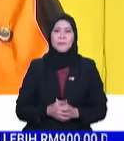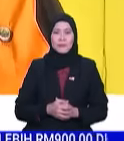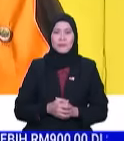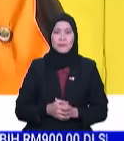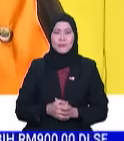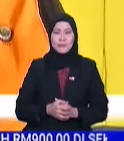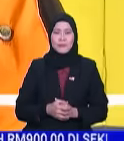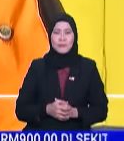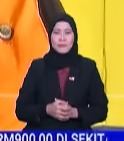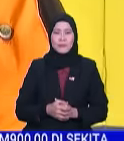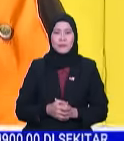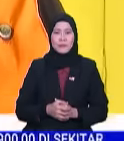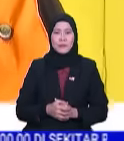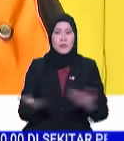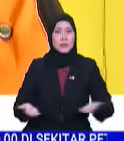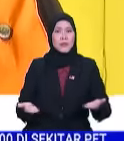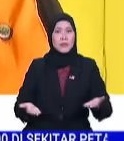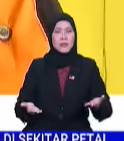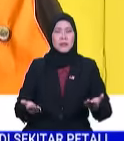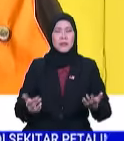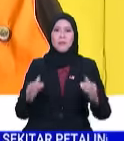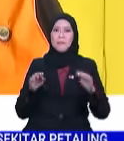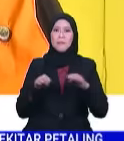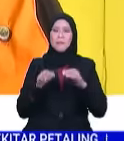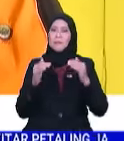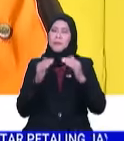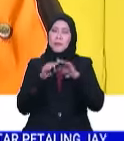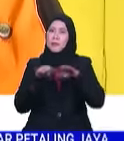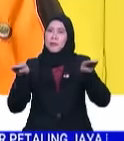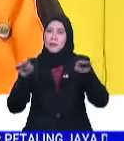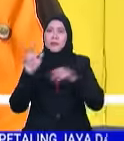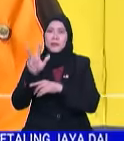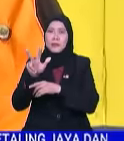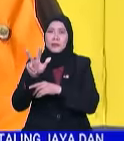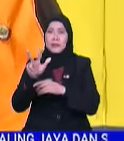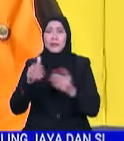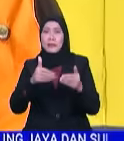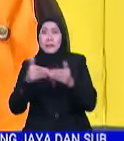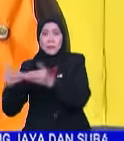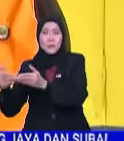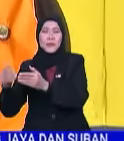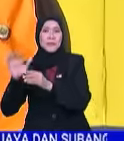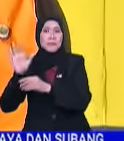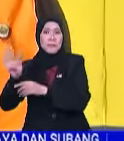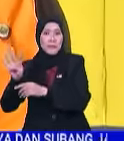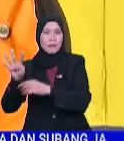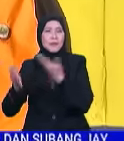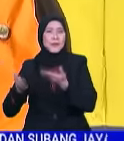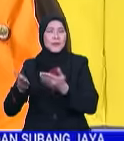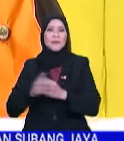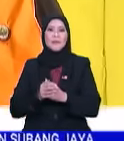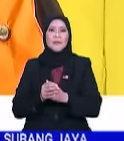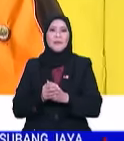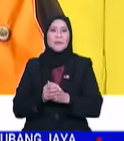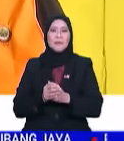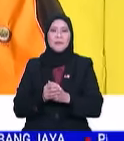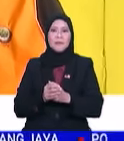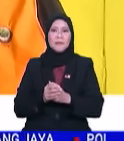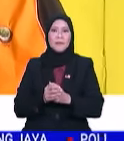Memang walaupun kita di Perlis telah masuk ke fasa yang ketiga dan insyaAllah akan masuk ke fasa keempat, tetapi keperluan ke arah agihan makanan itu masih